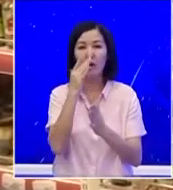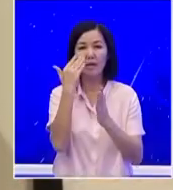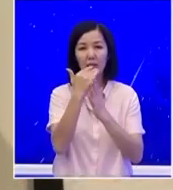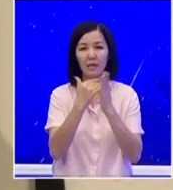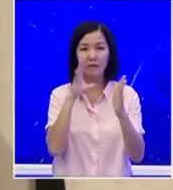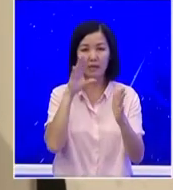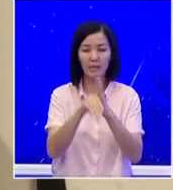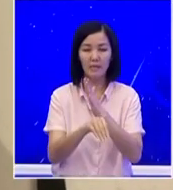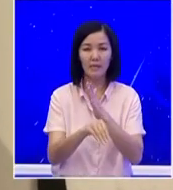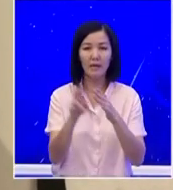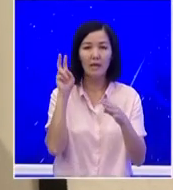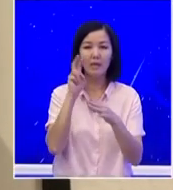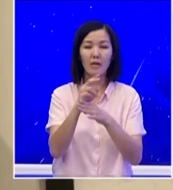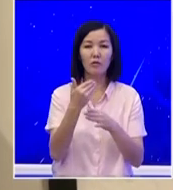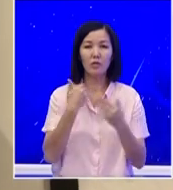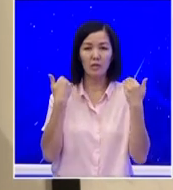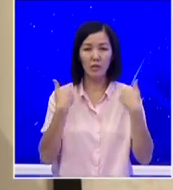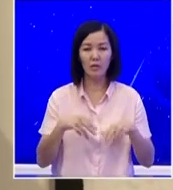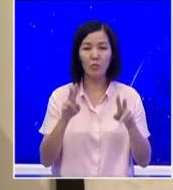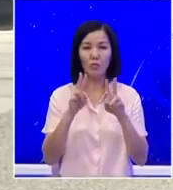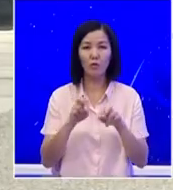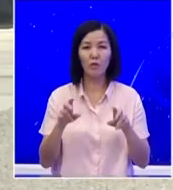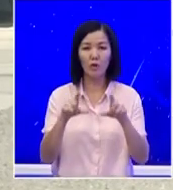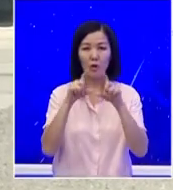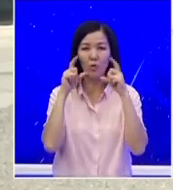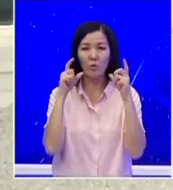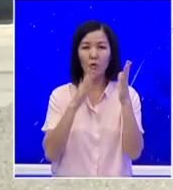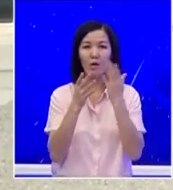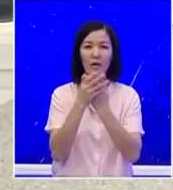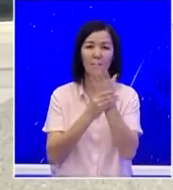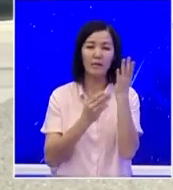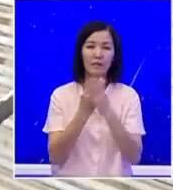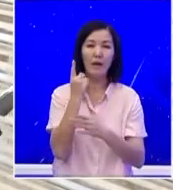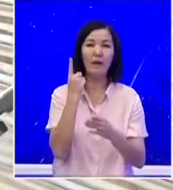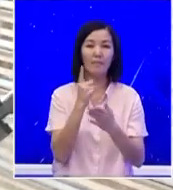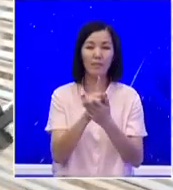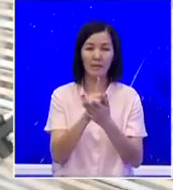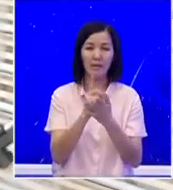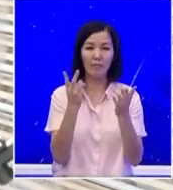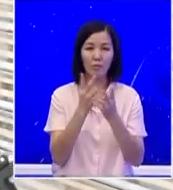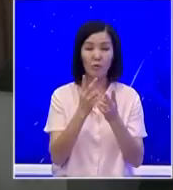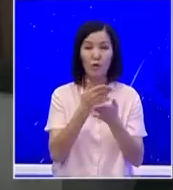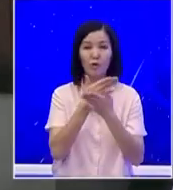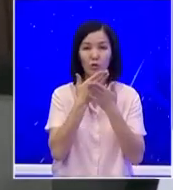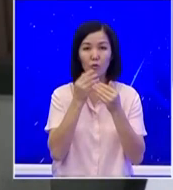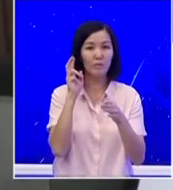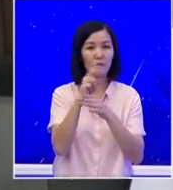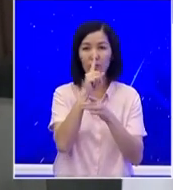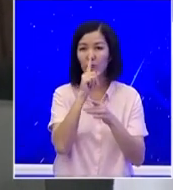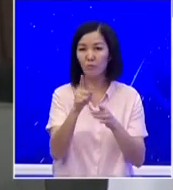енгізілген. Келушілер қызуы өлшенеді, қорғаныс құралдарынсыз нысанға кіргізілмейді. Мы администрация